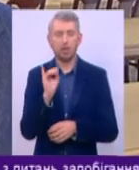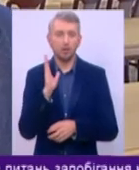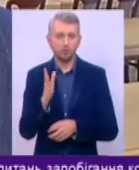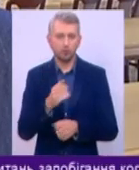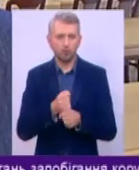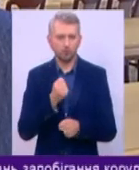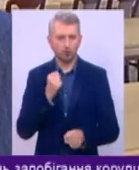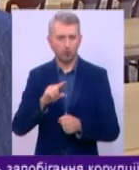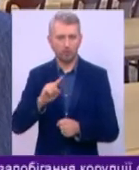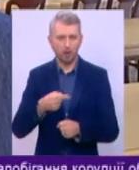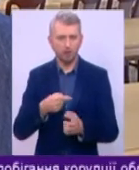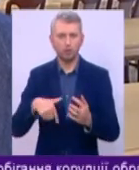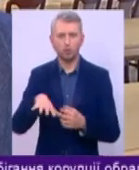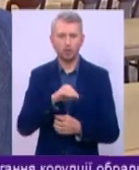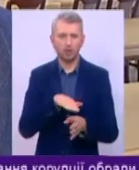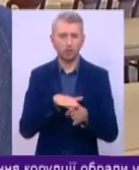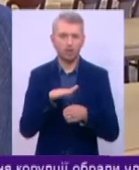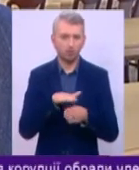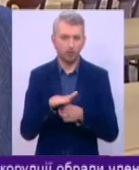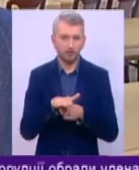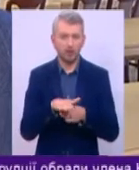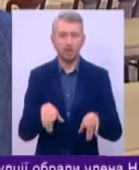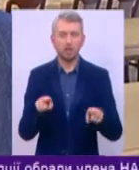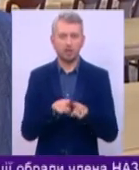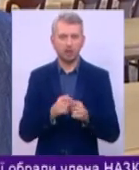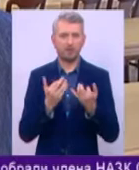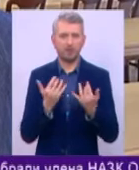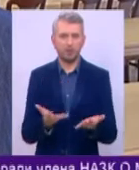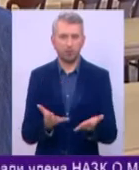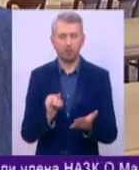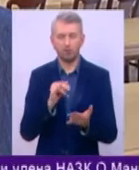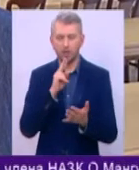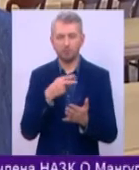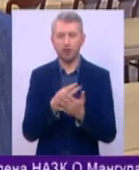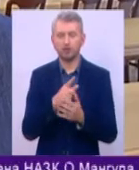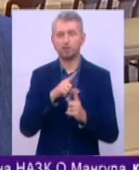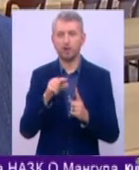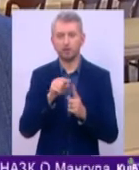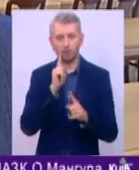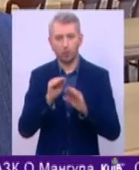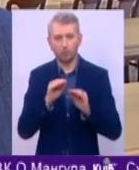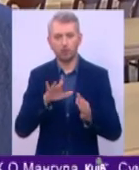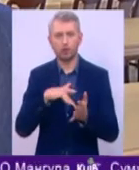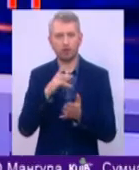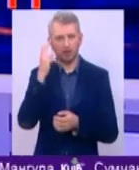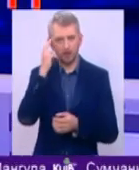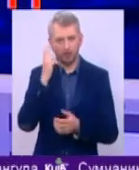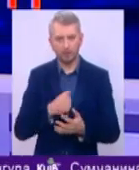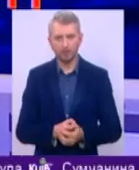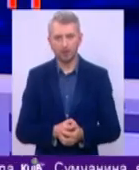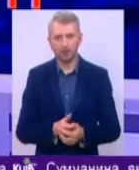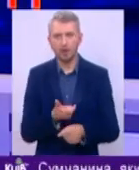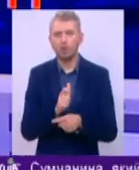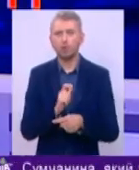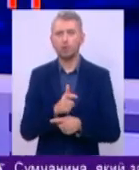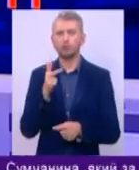жорстко вимагати з усіх дотримуватися саме таких вимог і передбачених правилам благоустрою міста Києва.